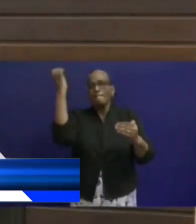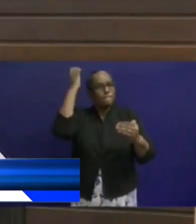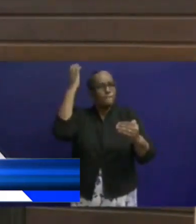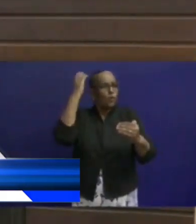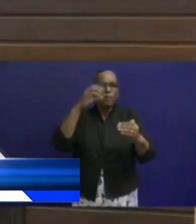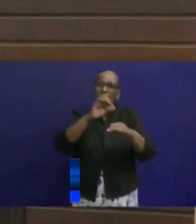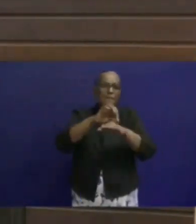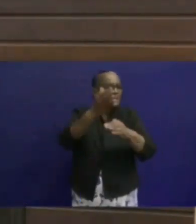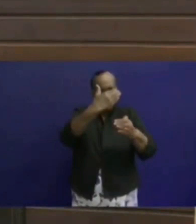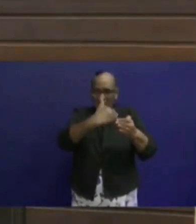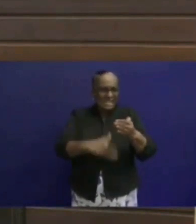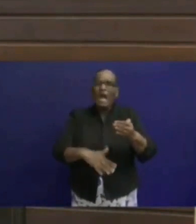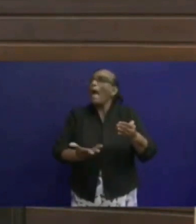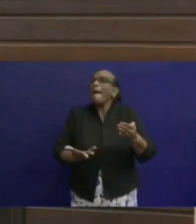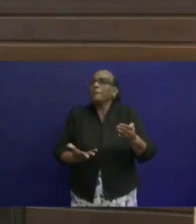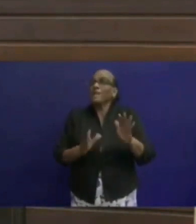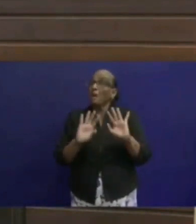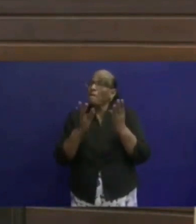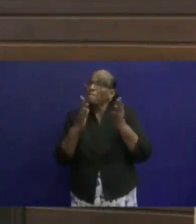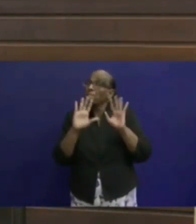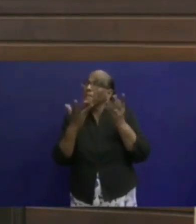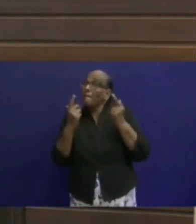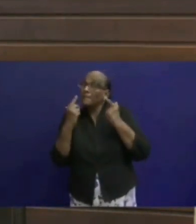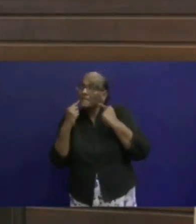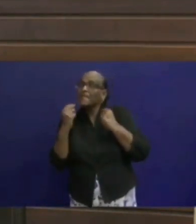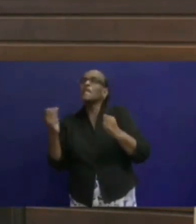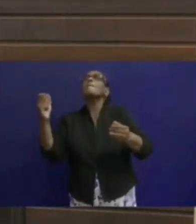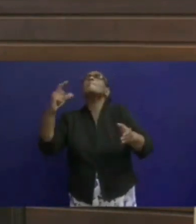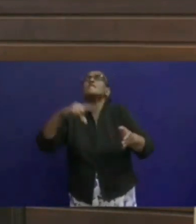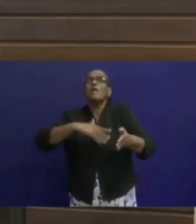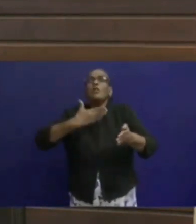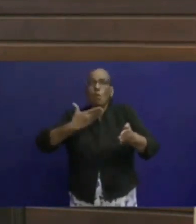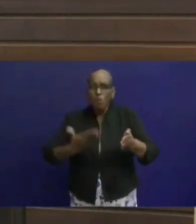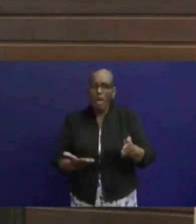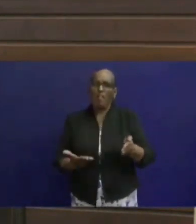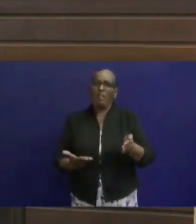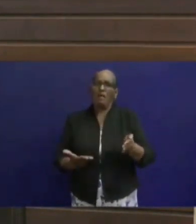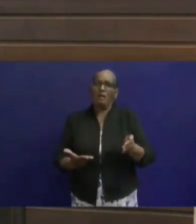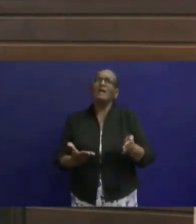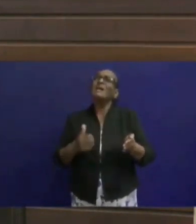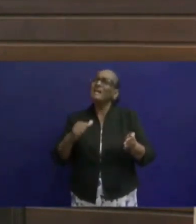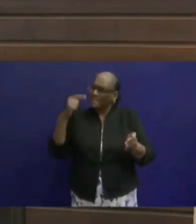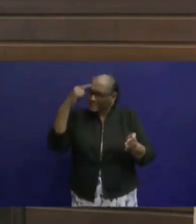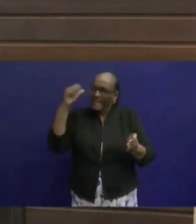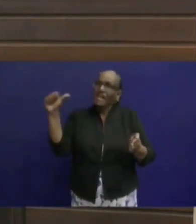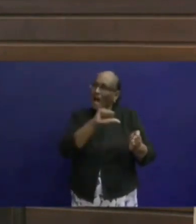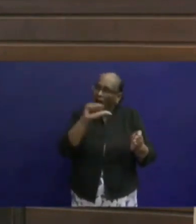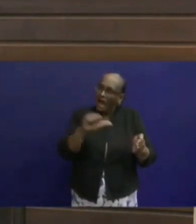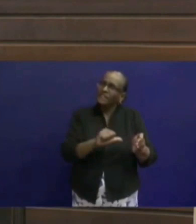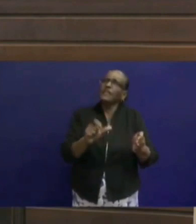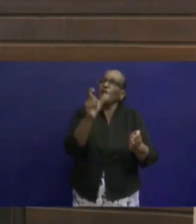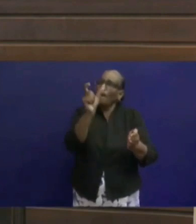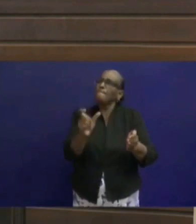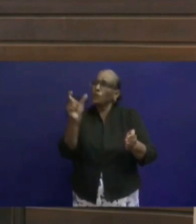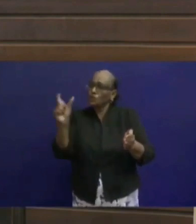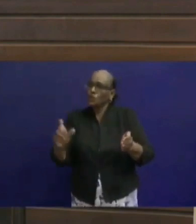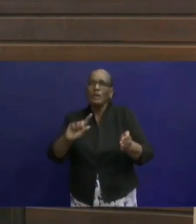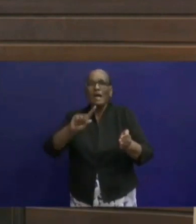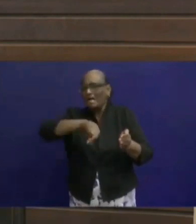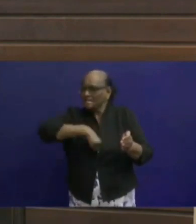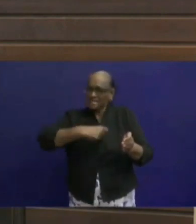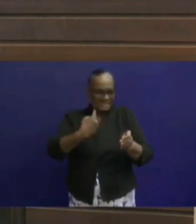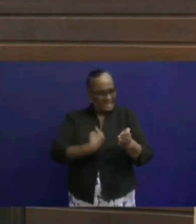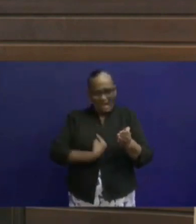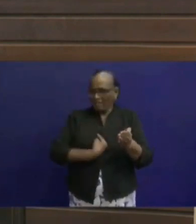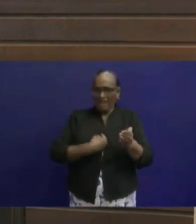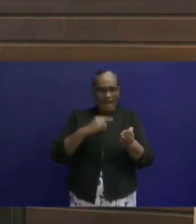klachten, maar de kans kan er zijn dat u besmet bent. Denk ook aan uw medemens. Denk niet alleen aan